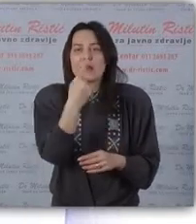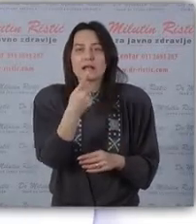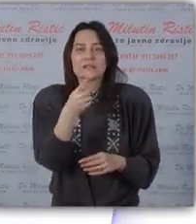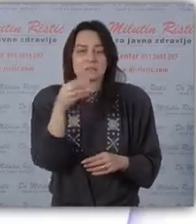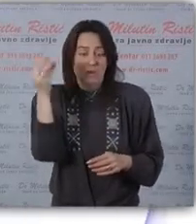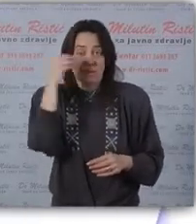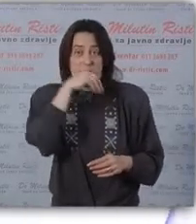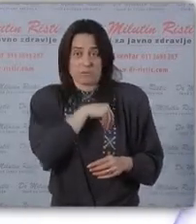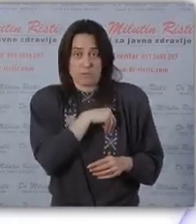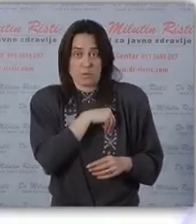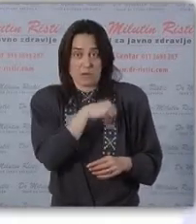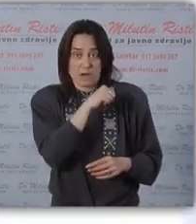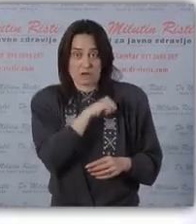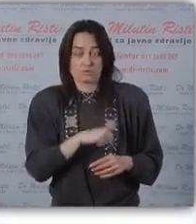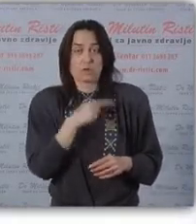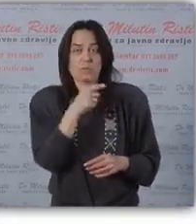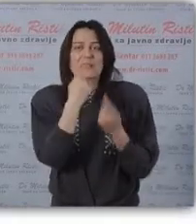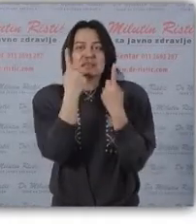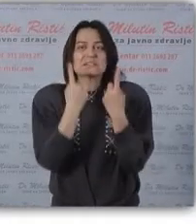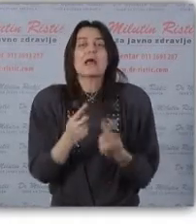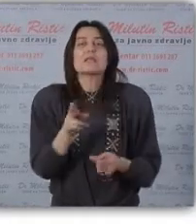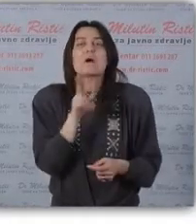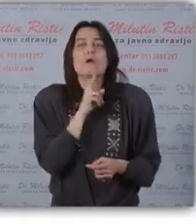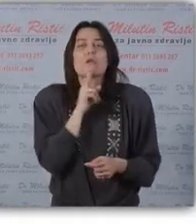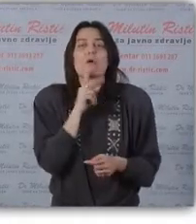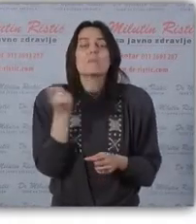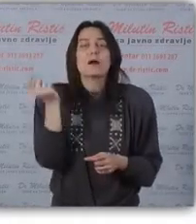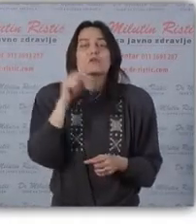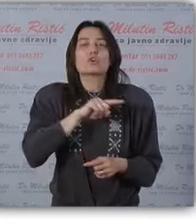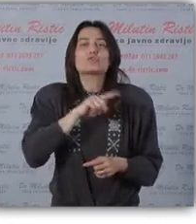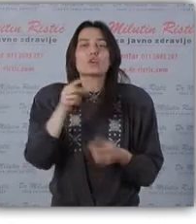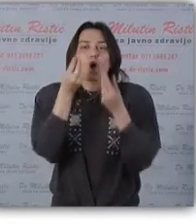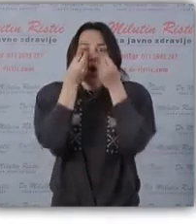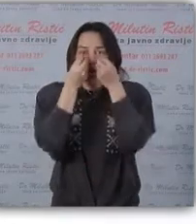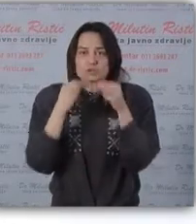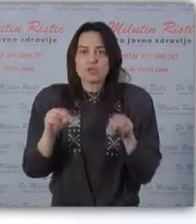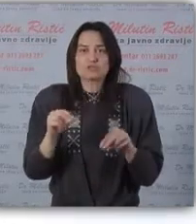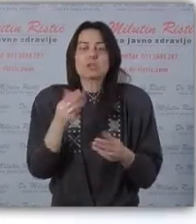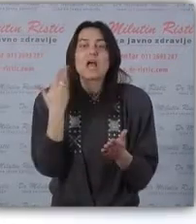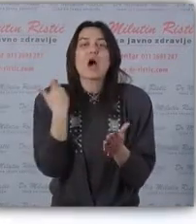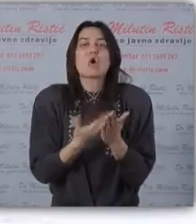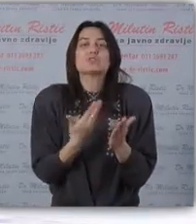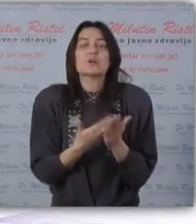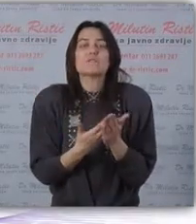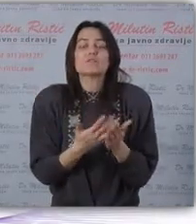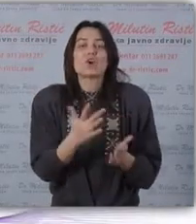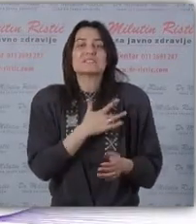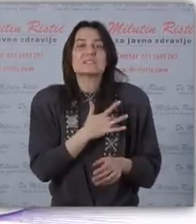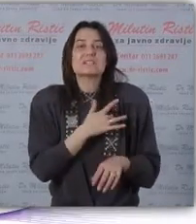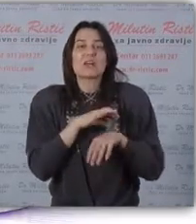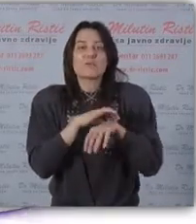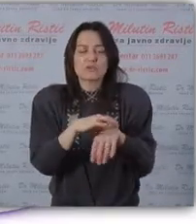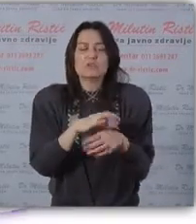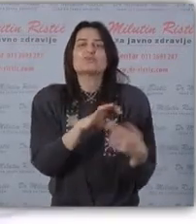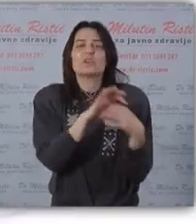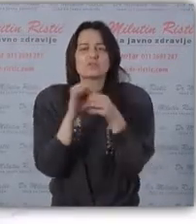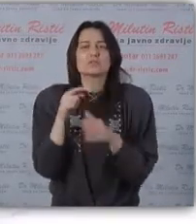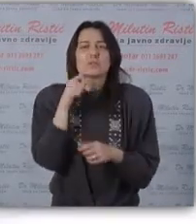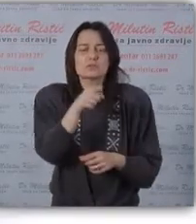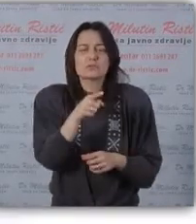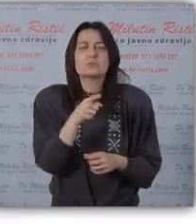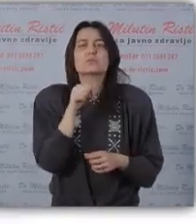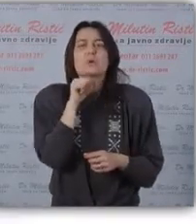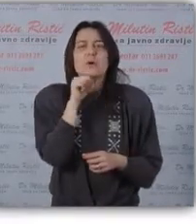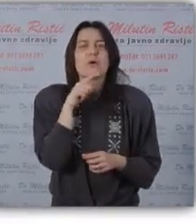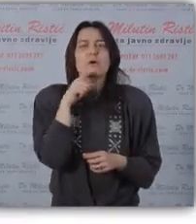Naime, rekli smo da se pacemaker ugrađuje u onim stanjima u kojima je došlo do oštećenja osnovnog srčanog vodiča. Često su